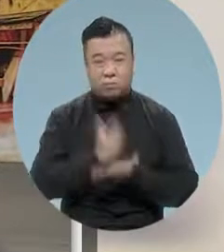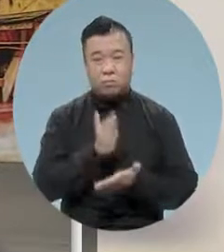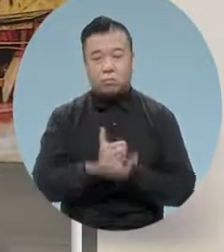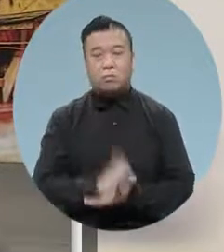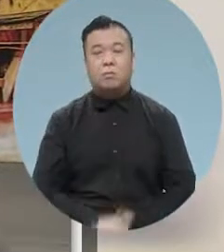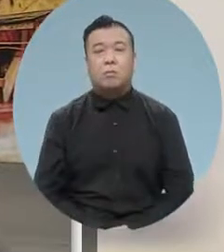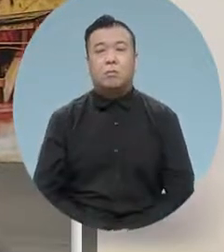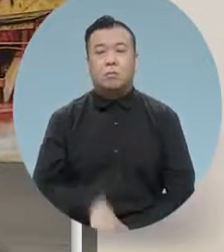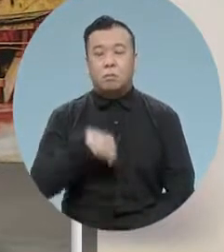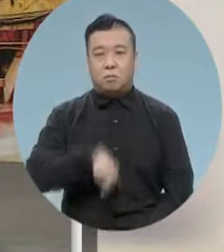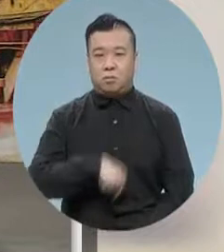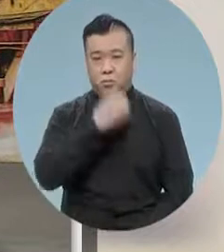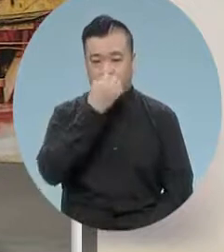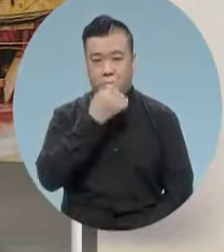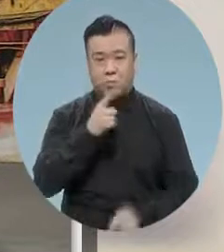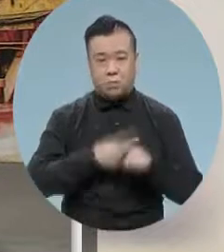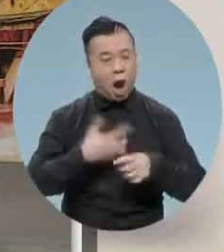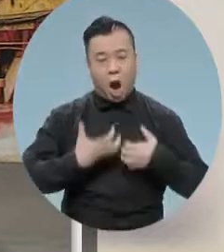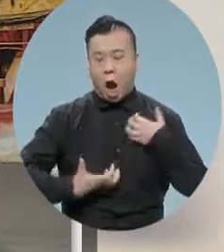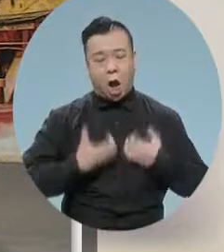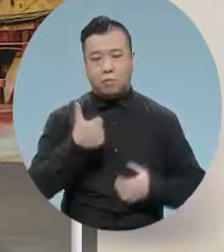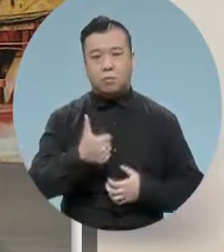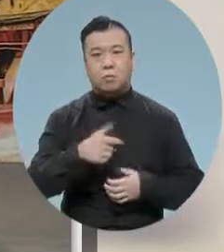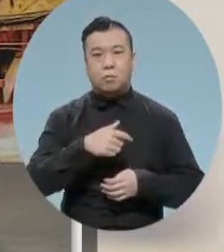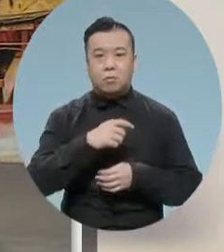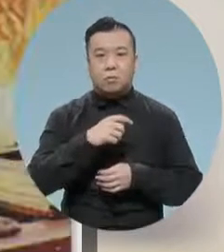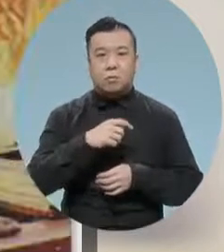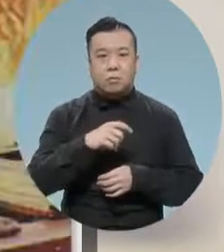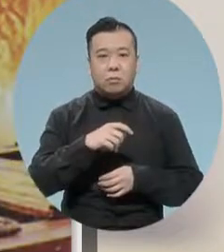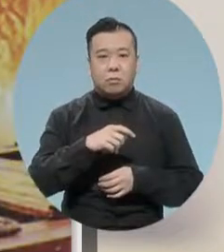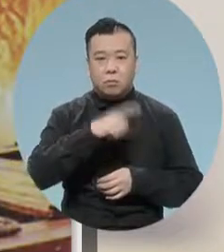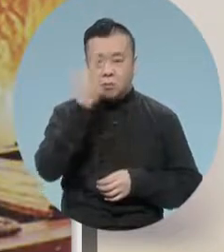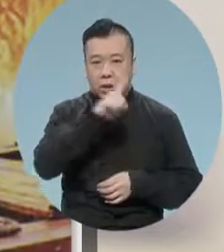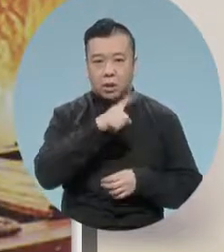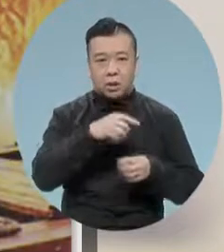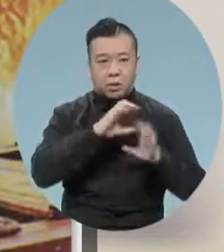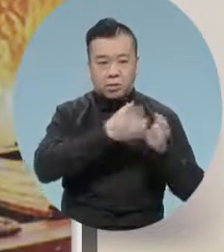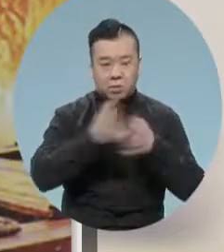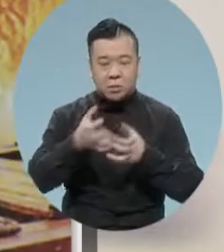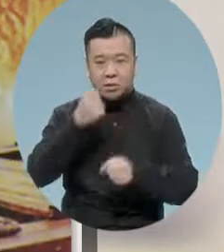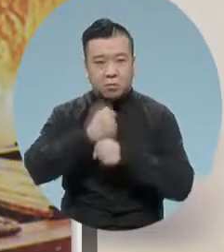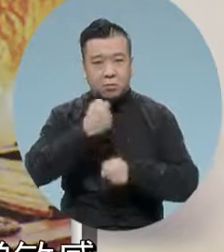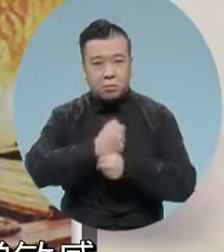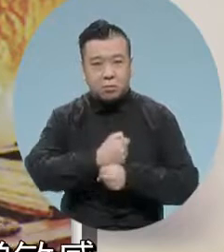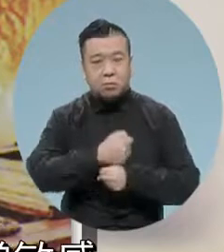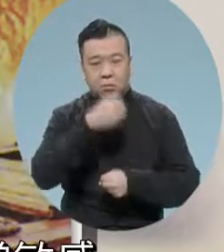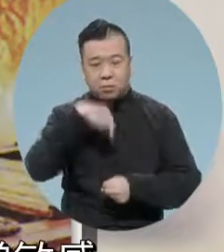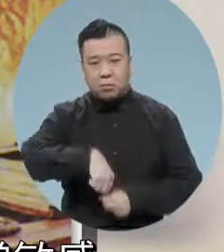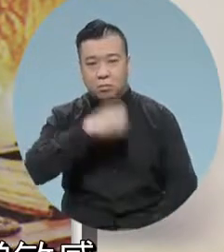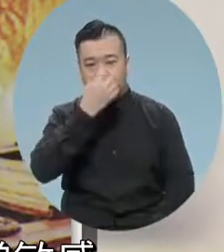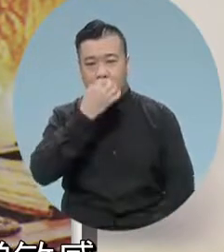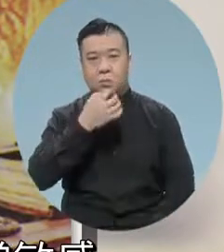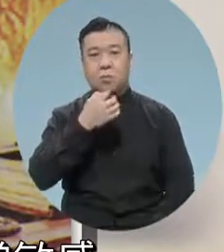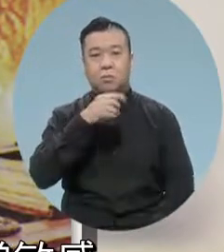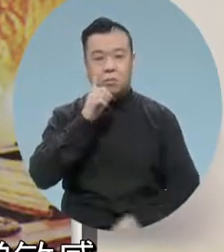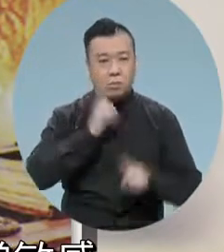嘅，香港好熱烈嘅，無論邊個派別做啲咩嘢都好，香港人都